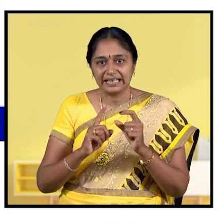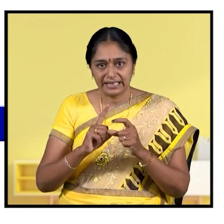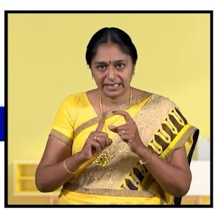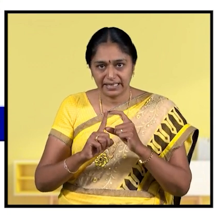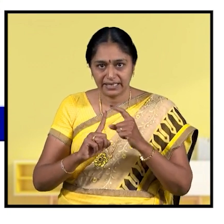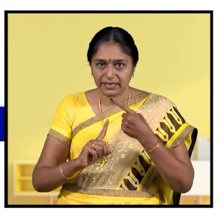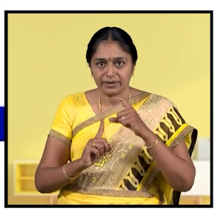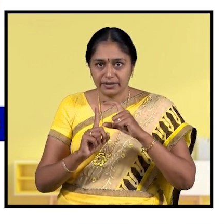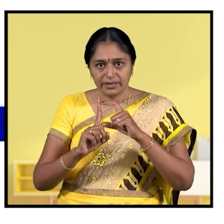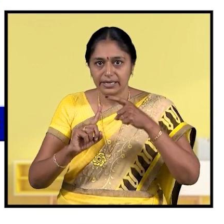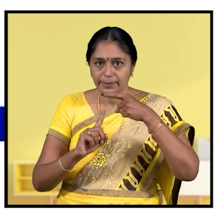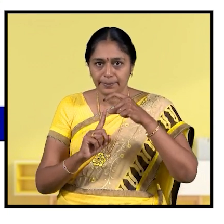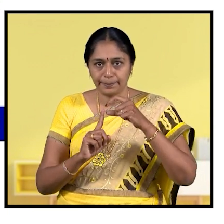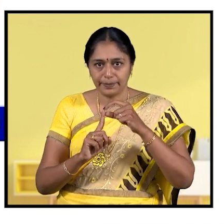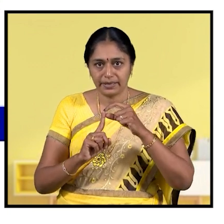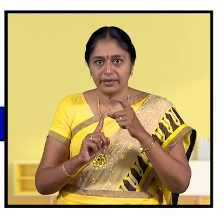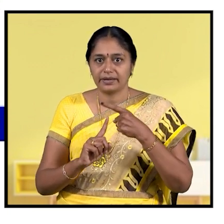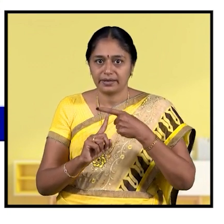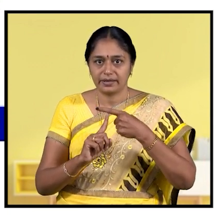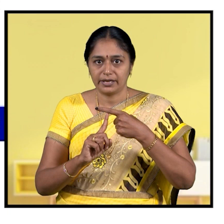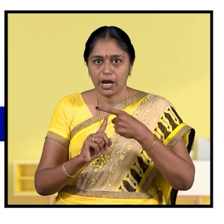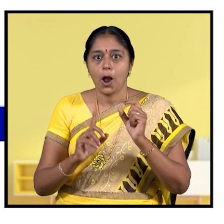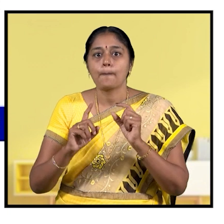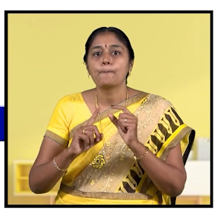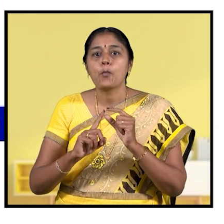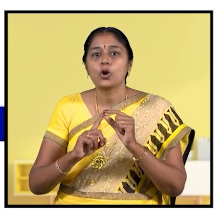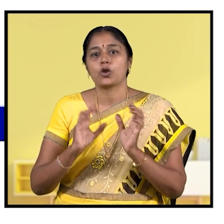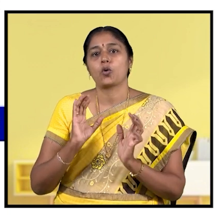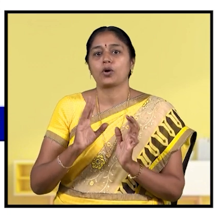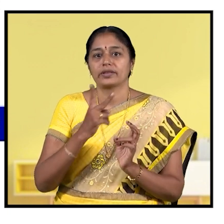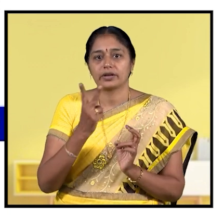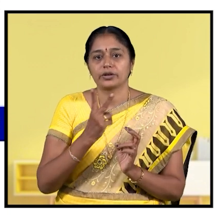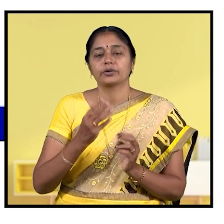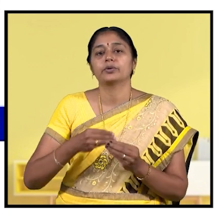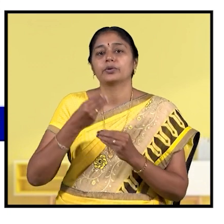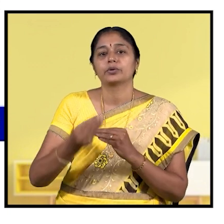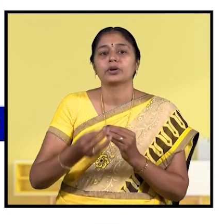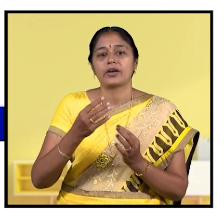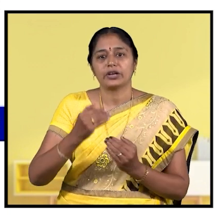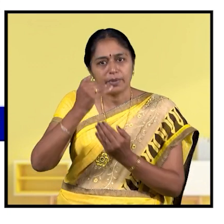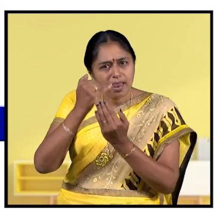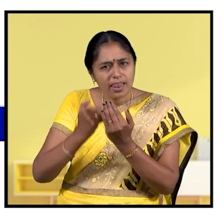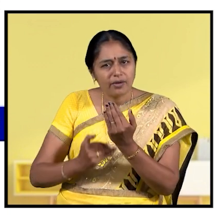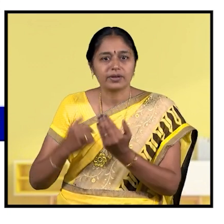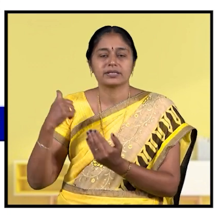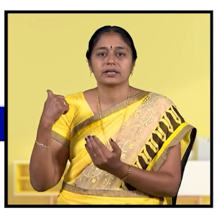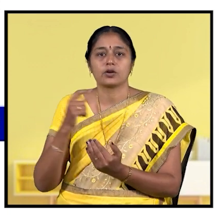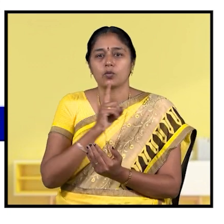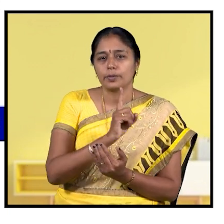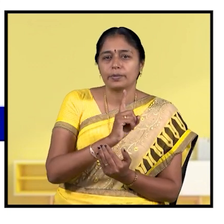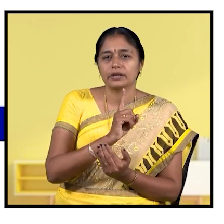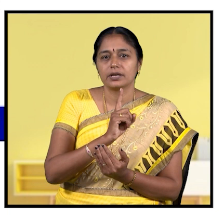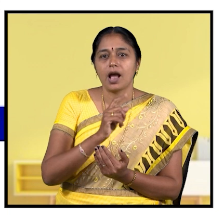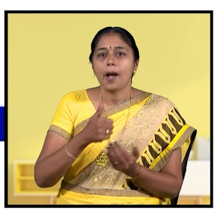1வது ஊட்டம் போடணும். 14வது வாரத்தில் வந்து டிபிடி மற்றும் போலியோ 1வது ஊட்டத்தை நம்ம வந்து கொடுக்கணும். அந்த குழந்தை பிறந்து 9 to 12